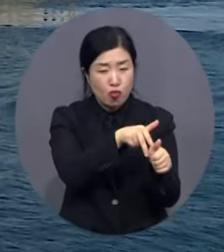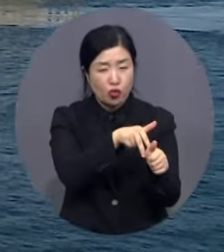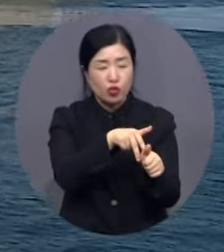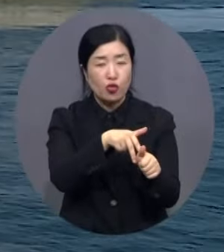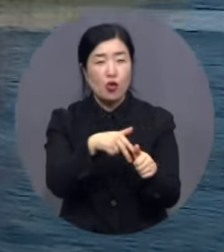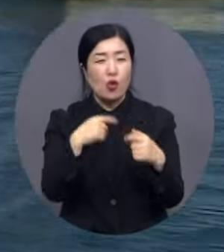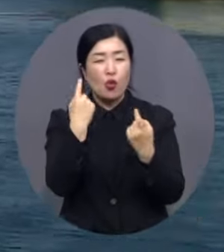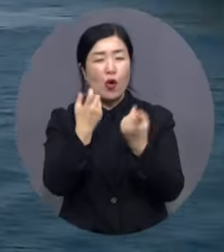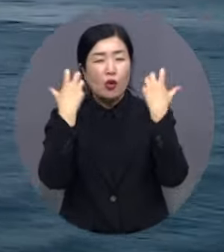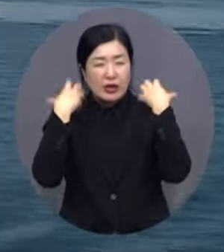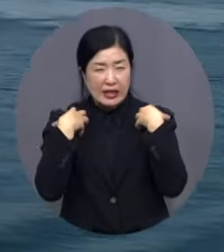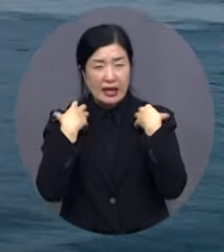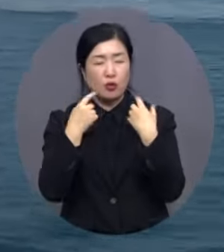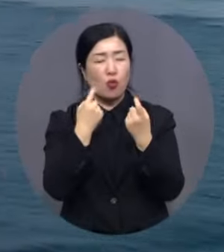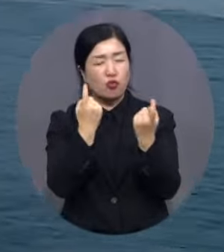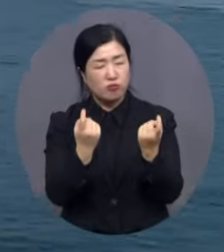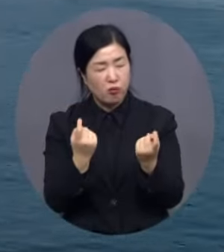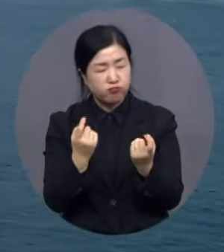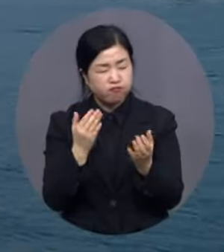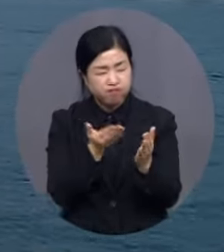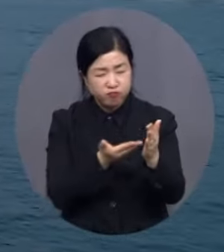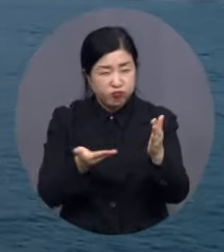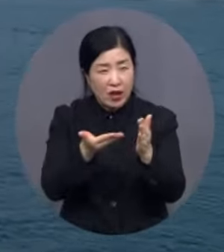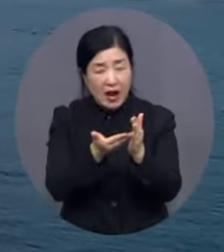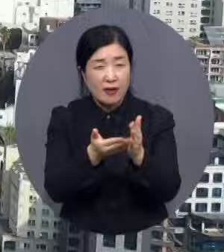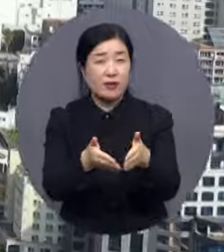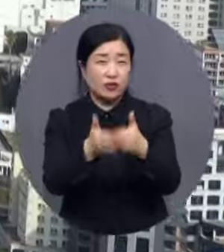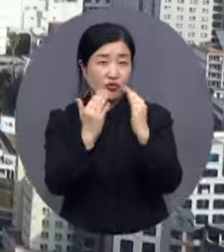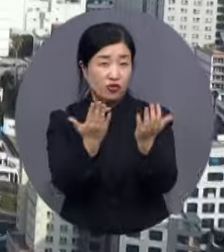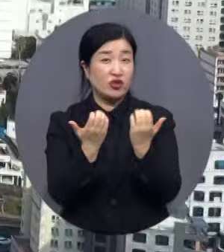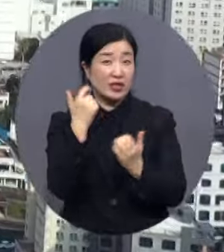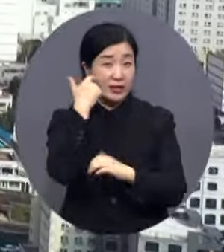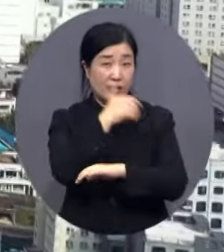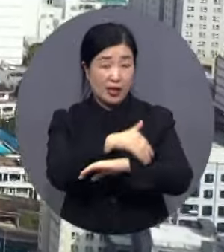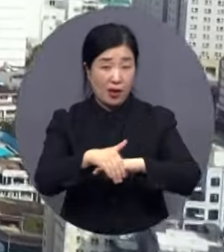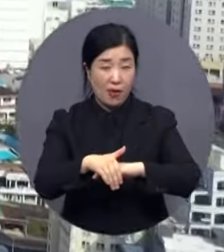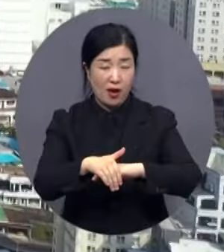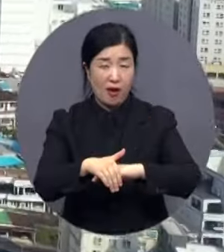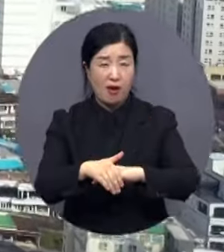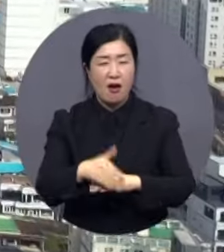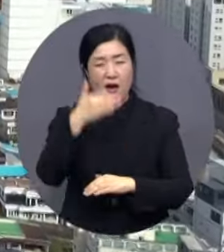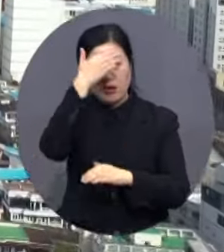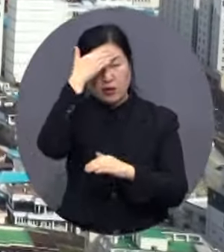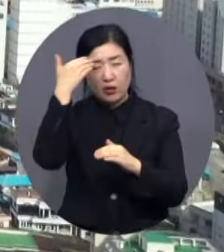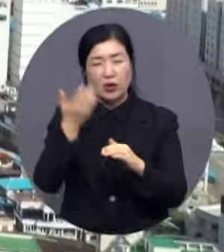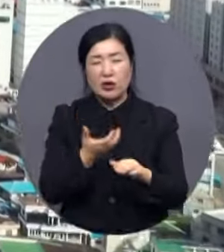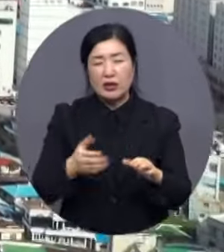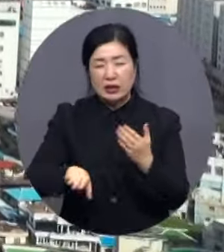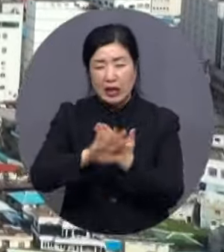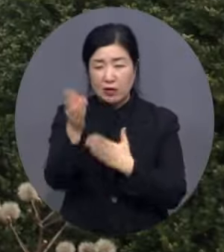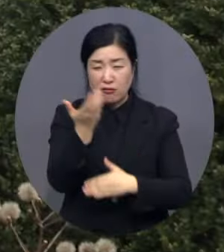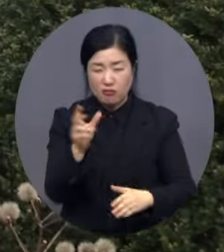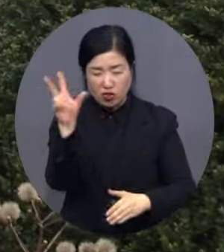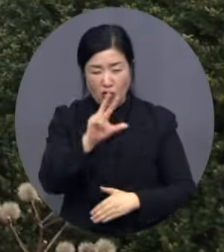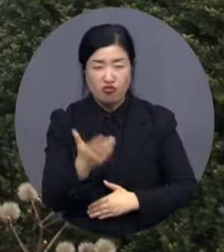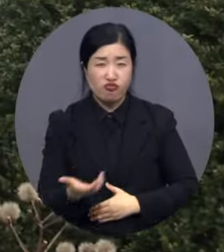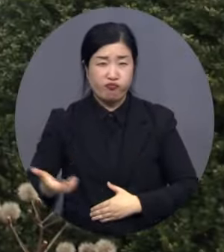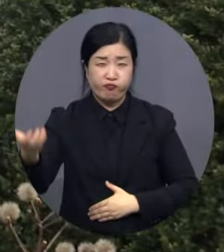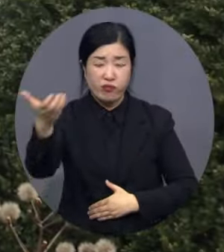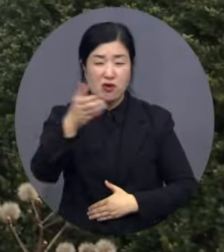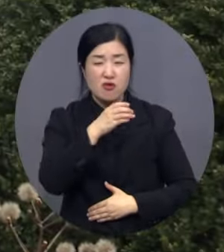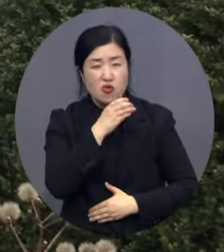설치와 크루즈 강정항 유치 확대를 내세웠습니다 청년 이탈과 고령화 등 인구 양극화 극복